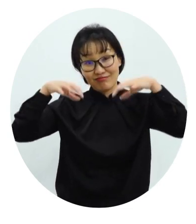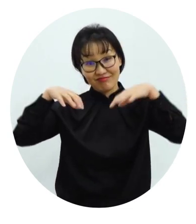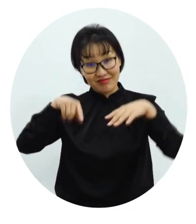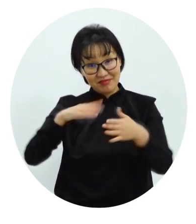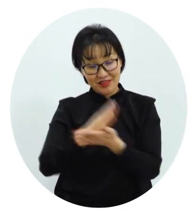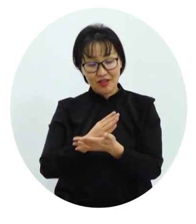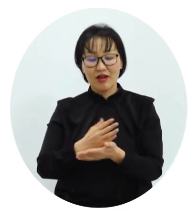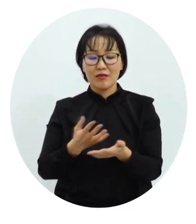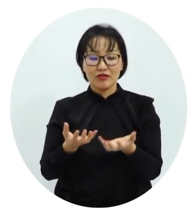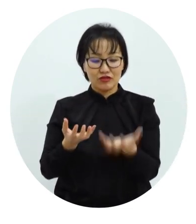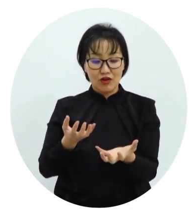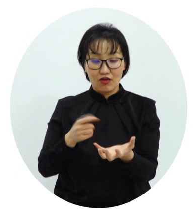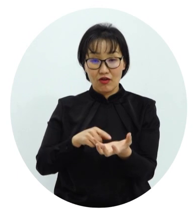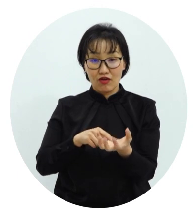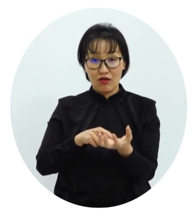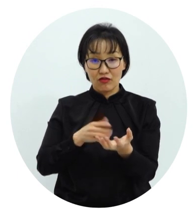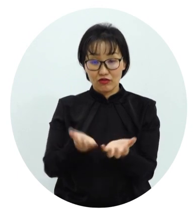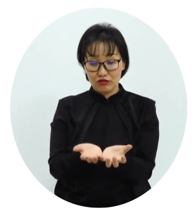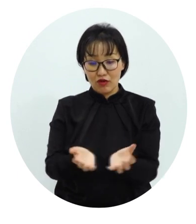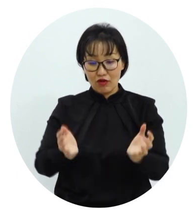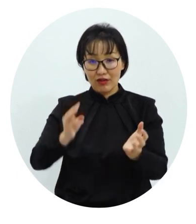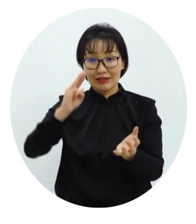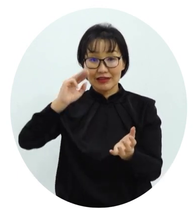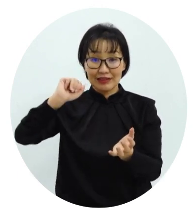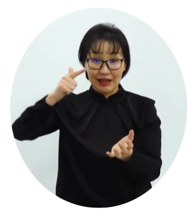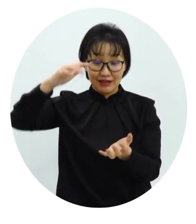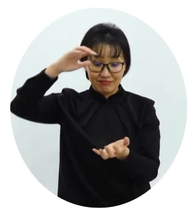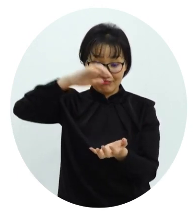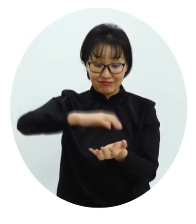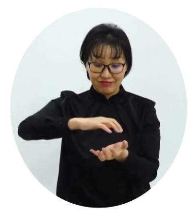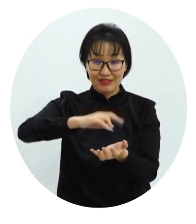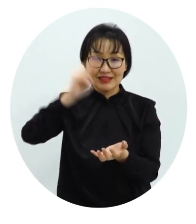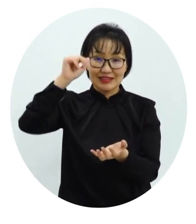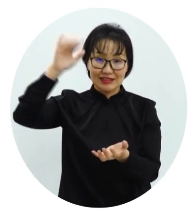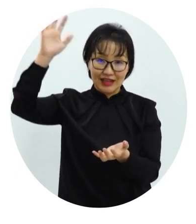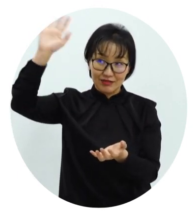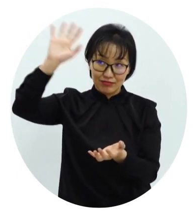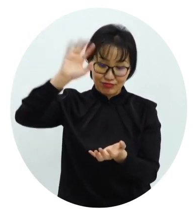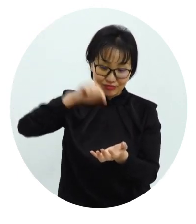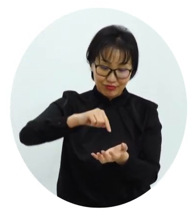За, тогооны таган дээр унаад хайлж байгаа зургийг илэрхийлж үтсэн байна. Зурсан байна.